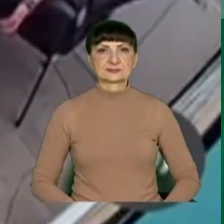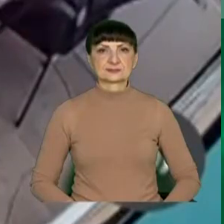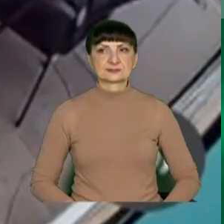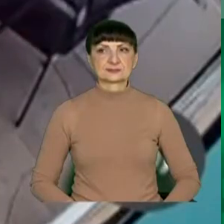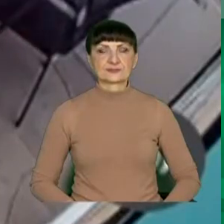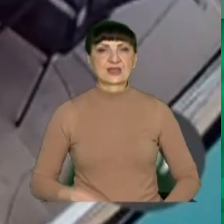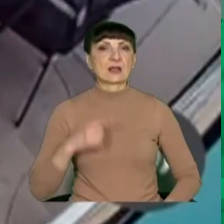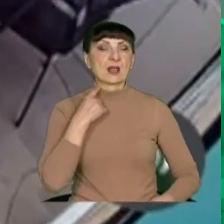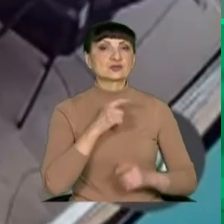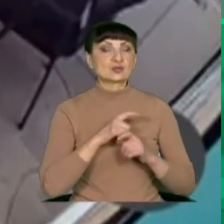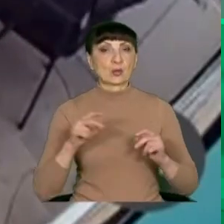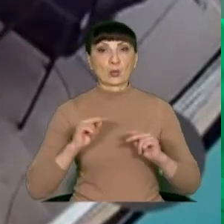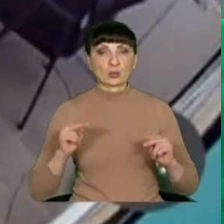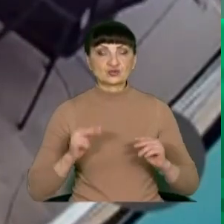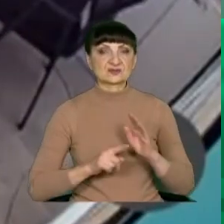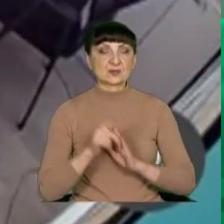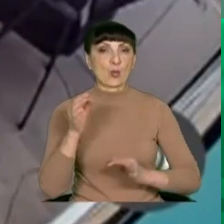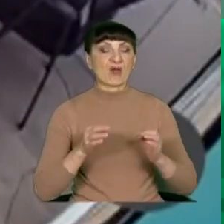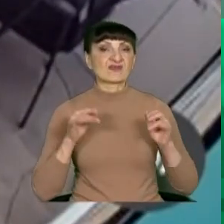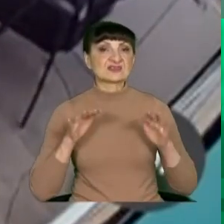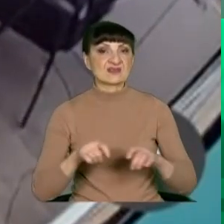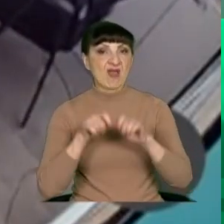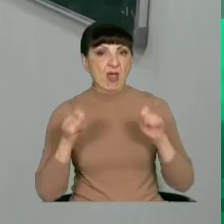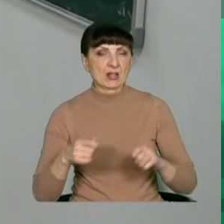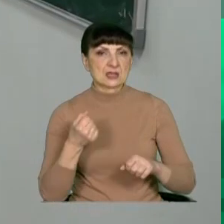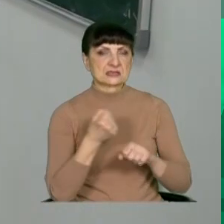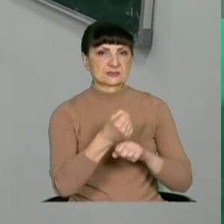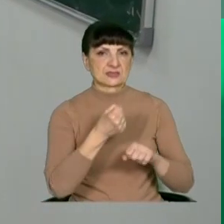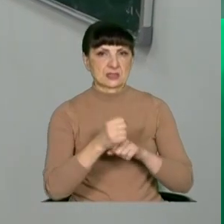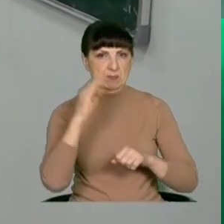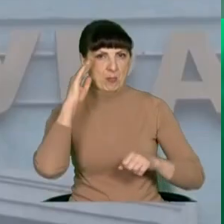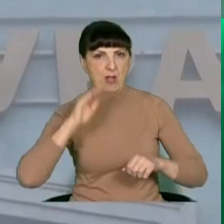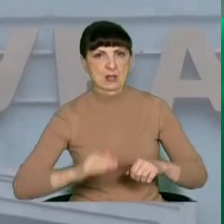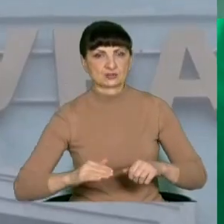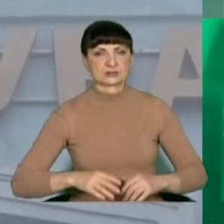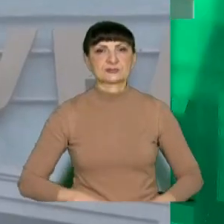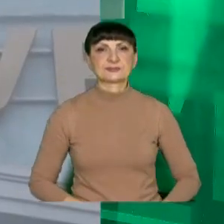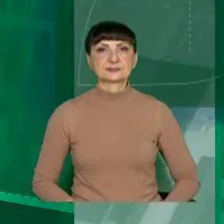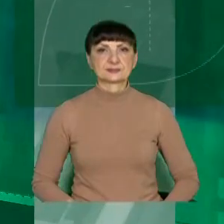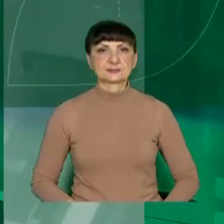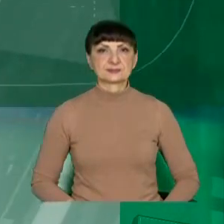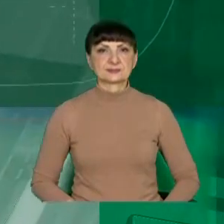В Талгарской школе на учителя завели уголовное дело за избиение школьника.